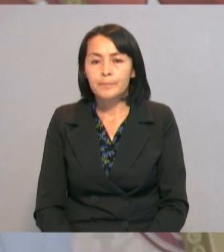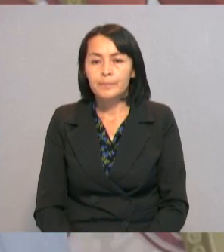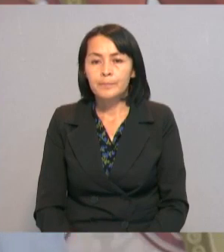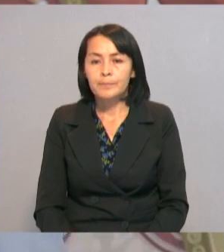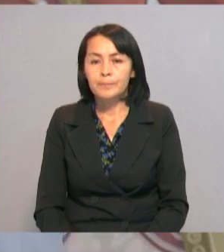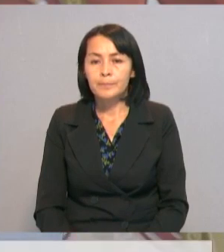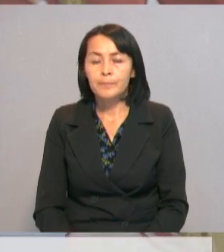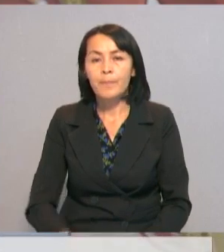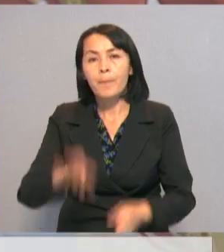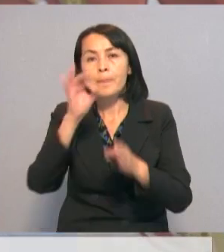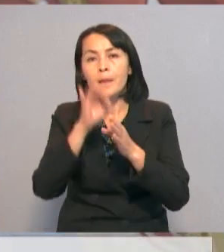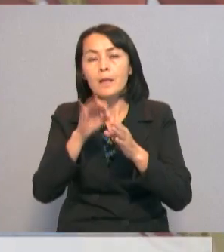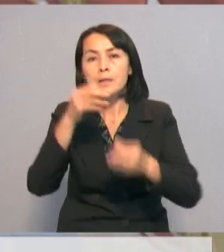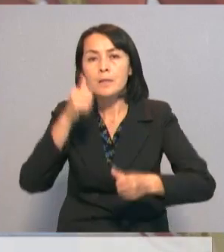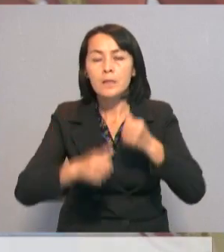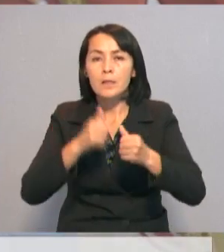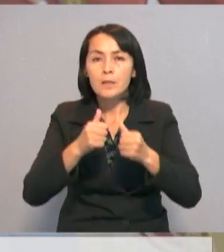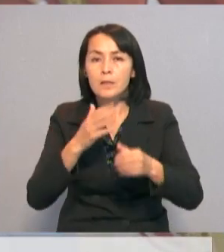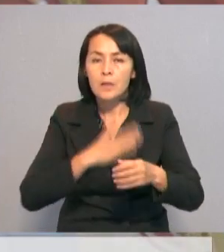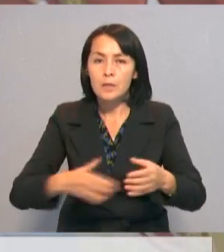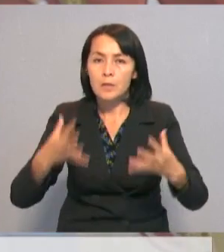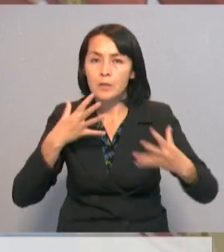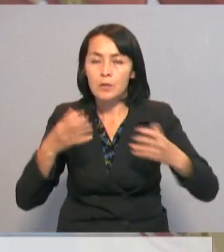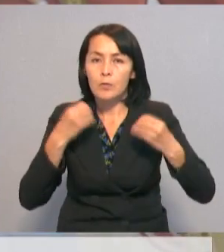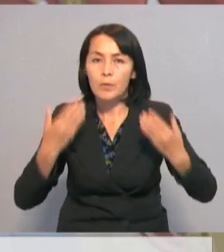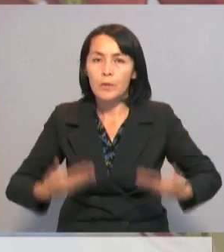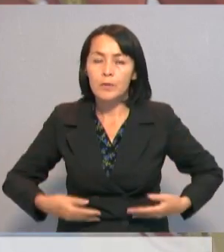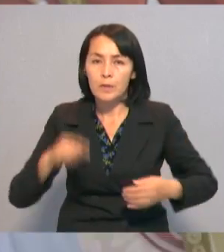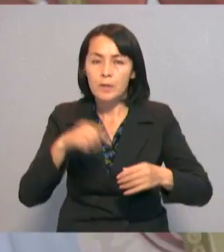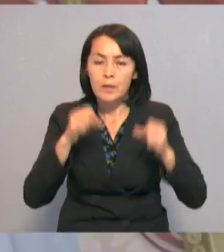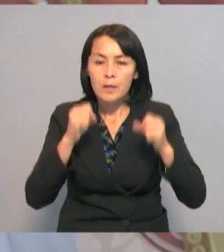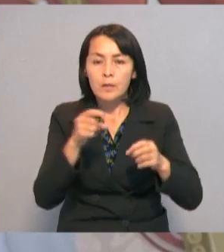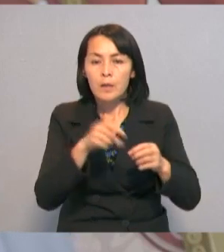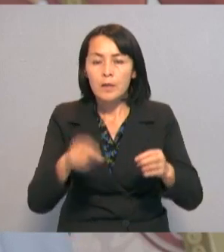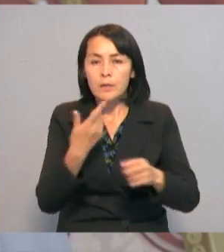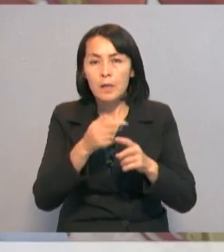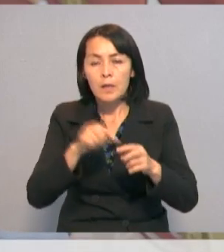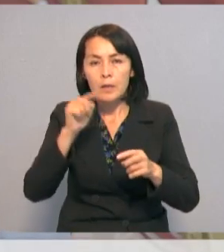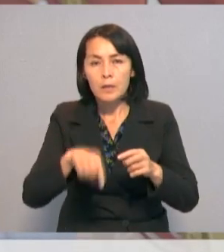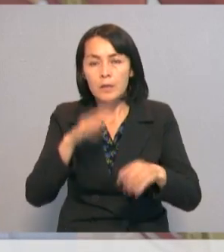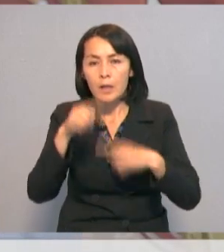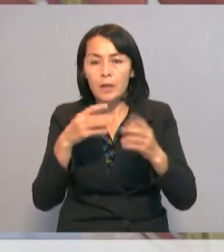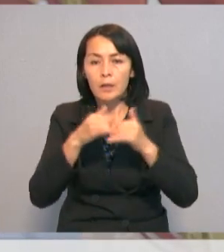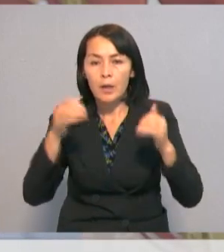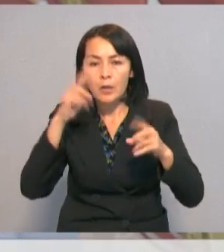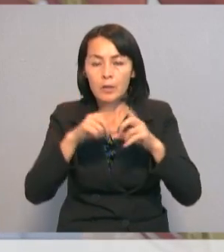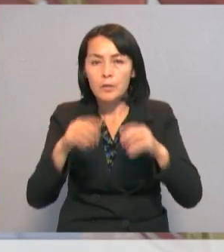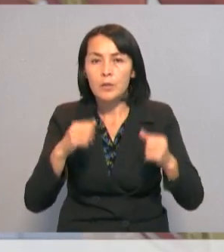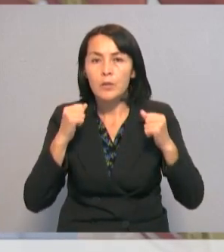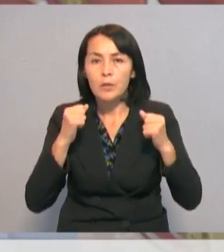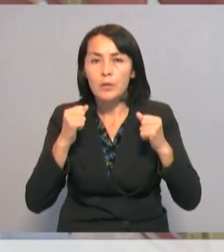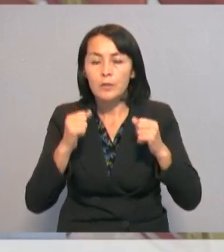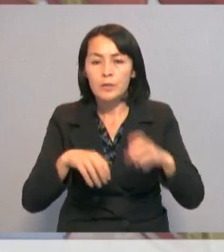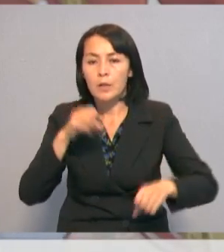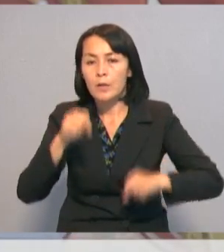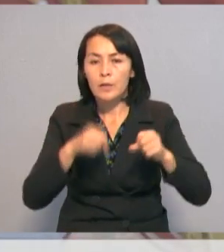поколений цель данного соревнования является Пропаганда здорового образа жизни среди спортсменов и это считается популяризацией школы лёгкой атлетики и